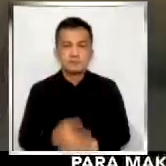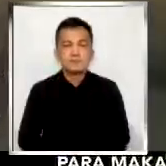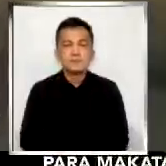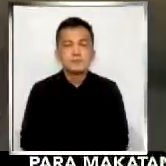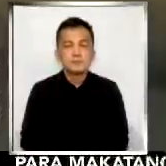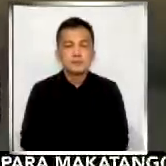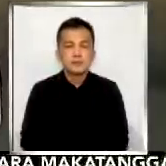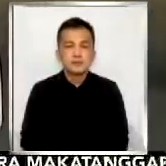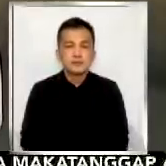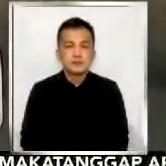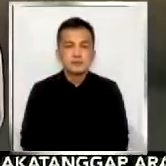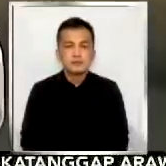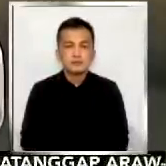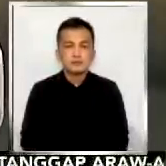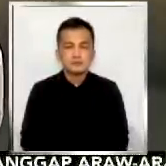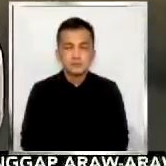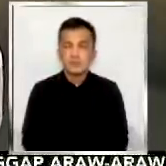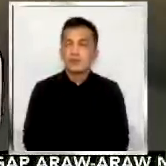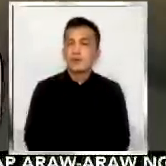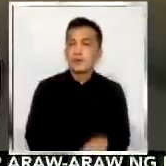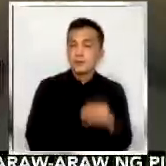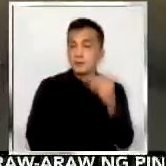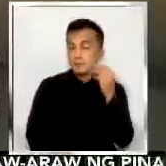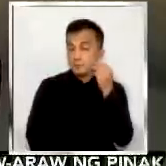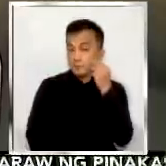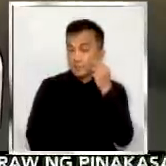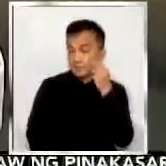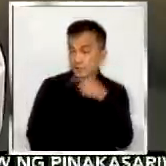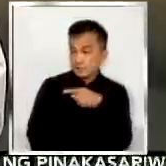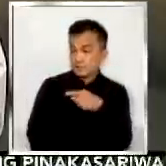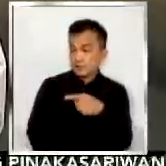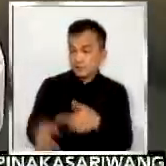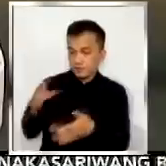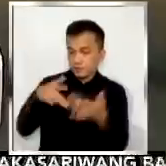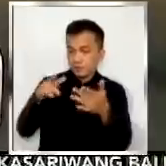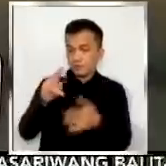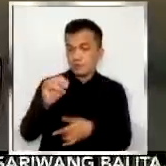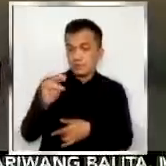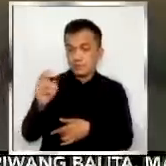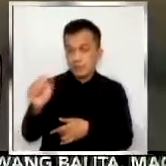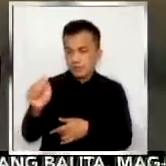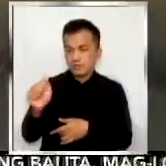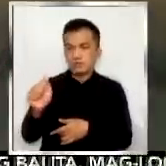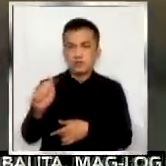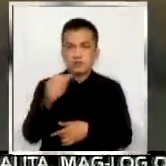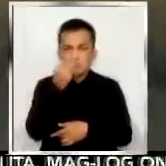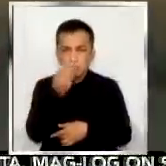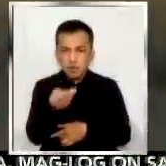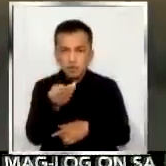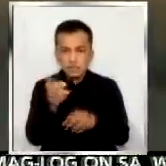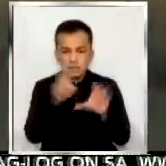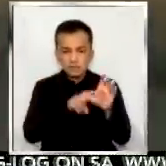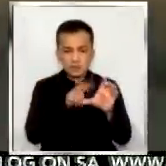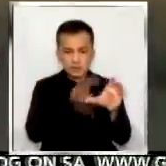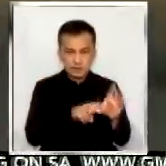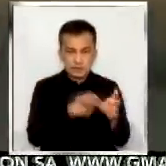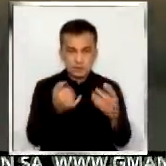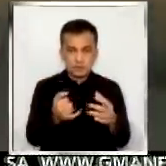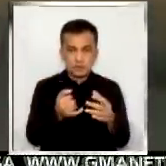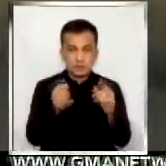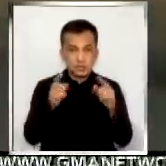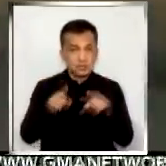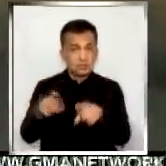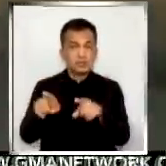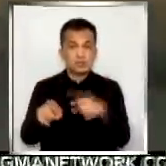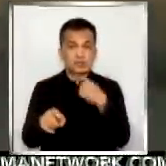Marie, sa pag-iikot natin dito sa NAIA Terminal, sikakaunti lang talaga yung pasahero ngayong araw kasabay nga nung pagsasabi na kailangan natin ng mas